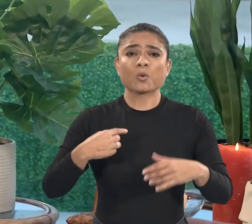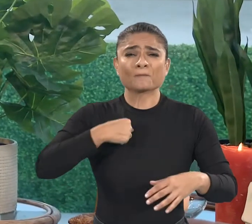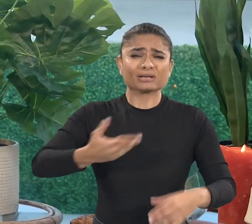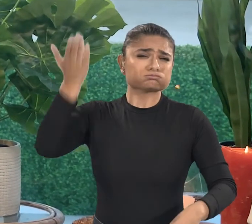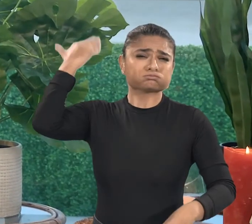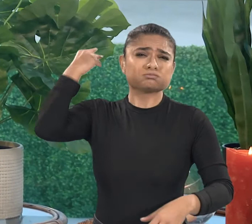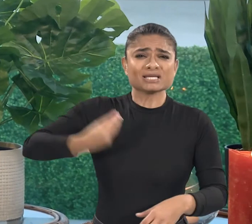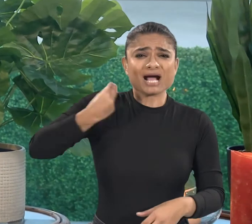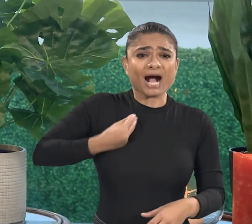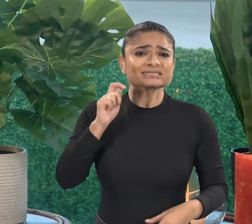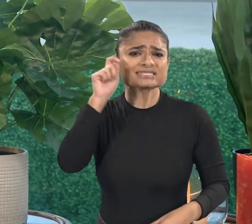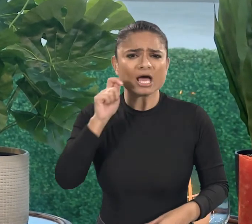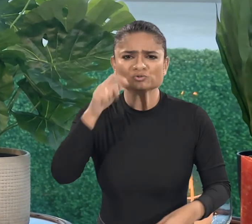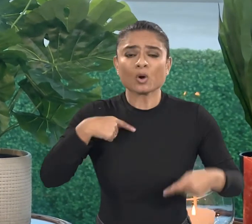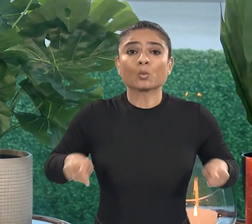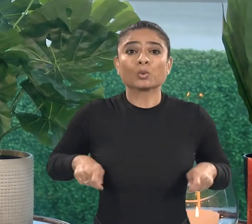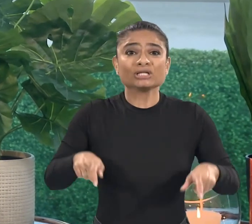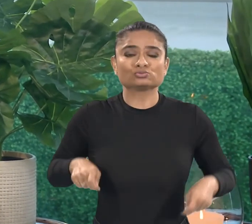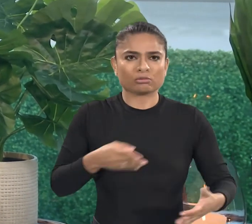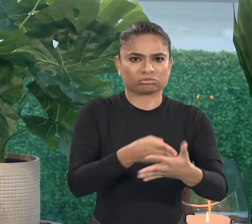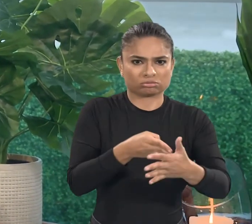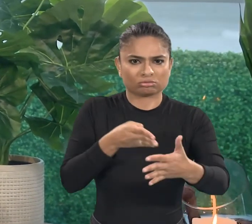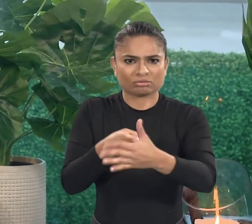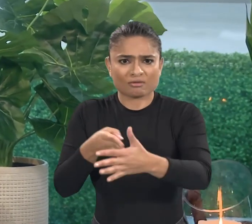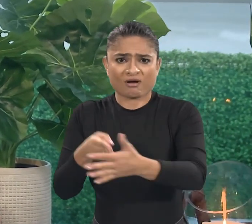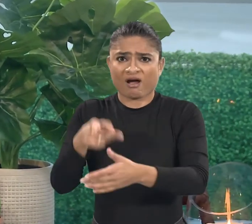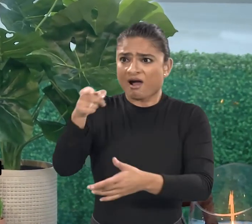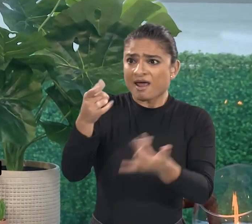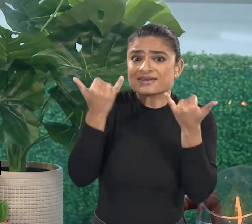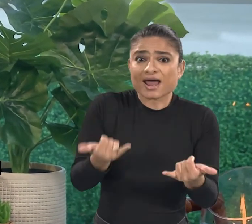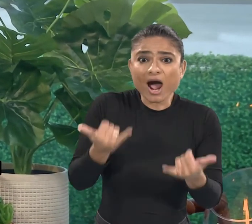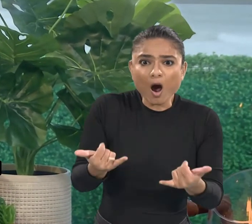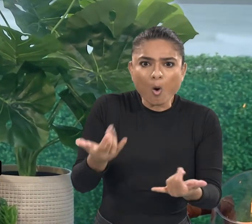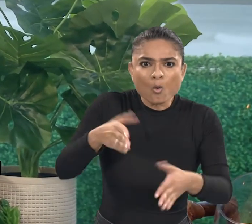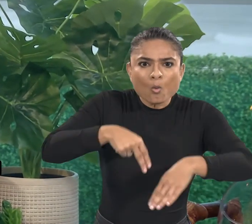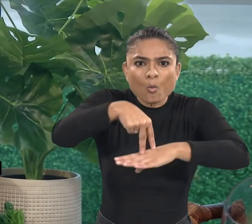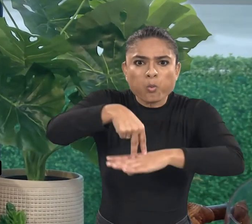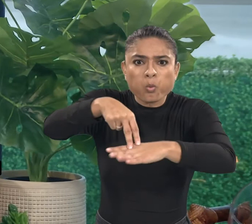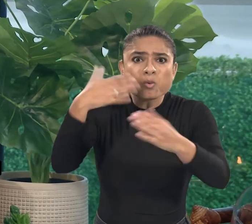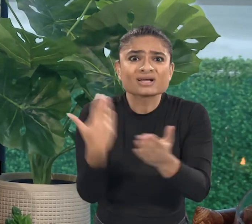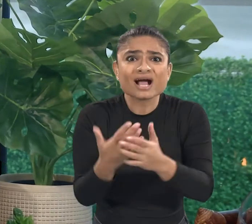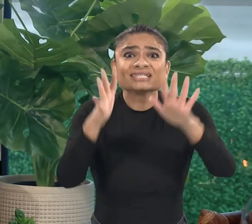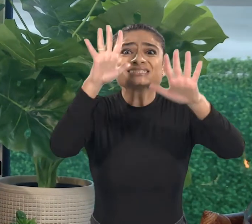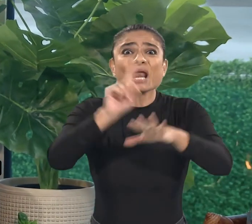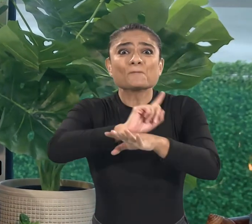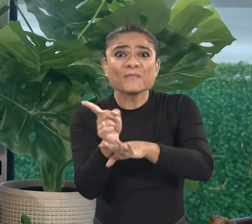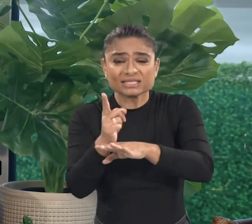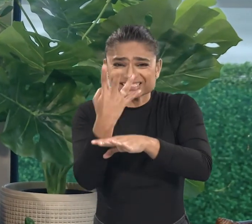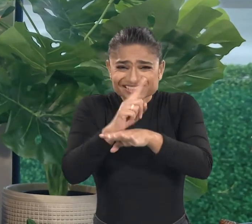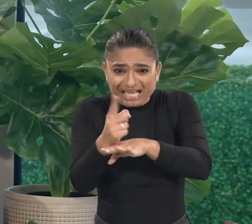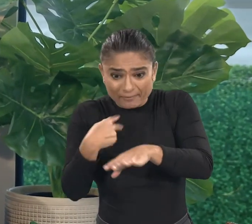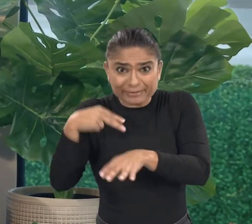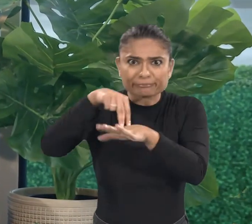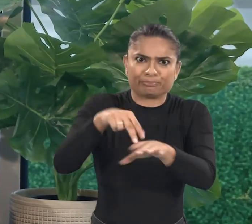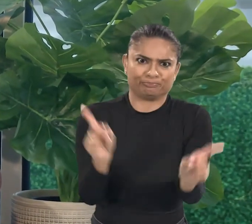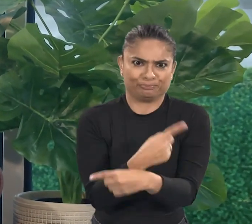In my 10de dae voor die rolstoel het ek probeer om brandeplank te ry, maar ek kon nie langer as 10 sekondes op die bors staan nie. So